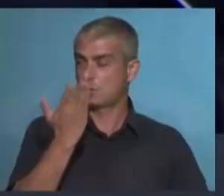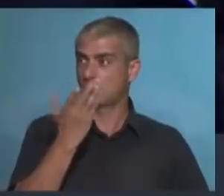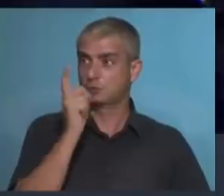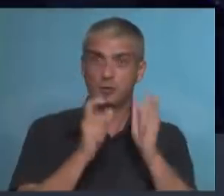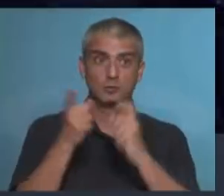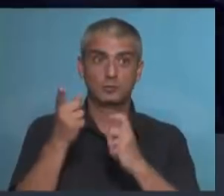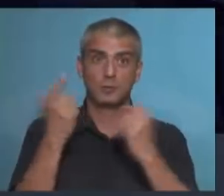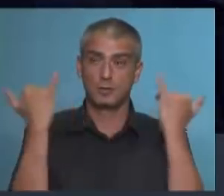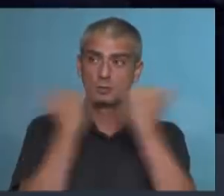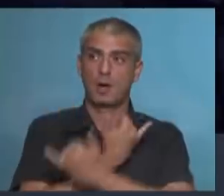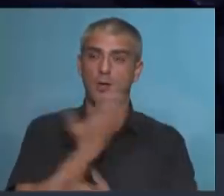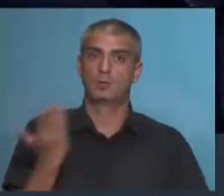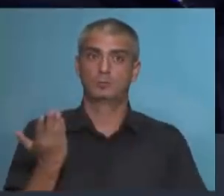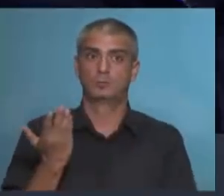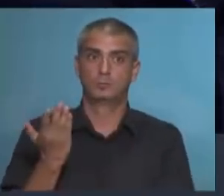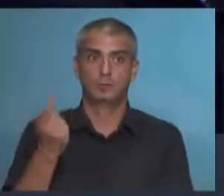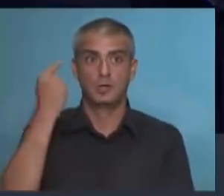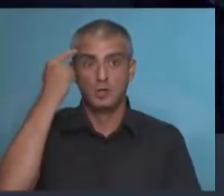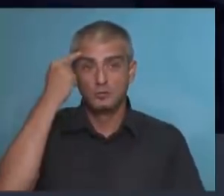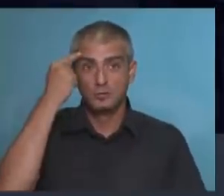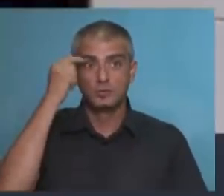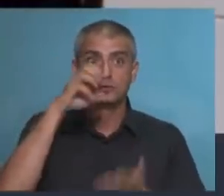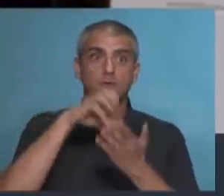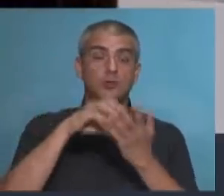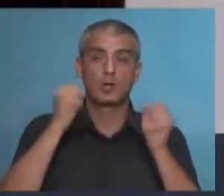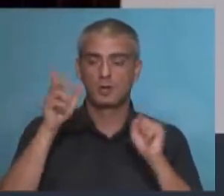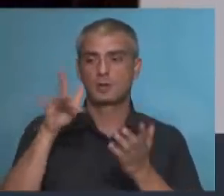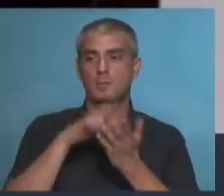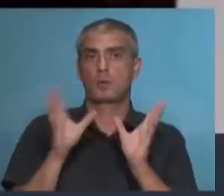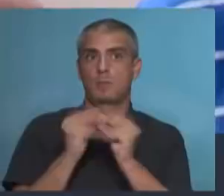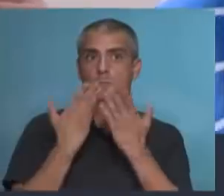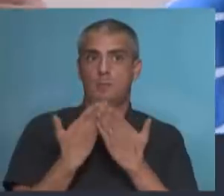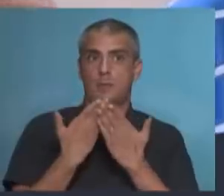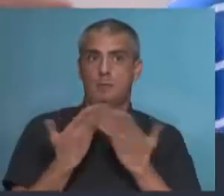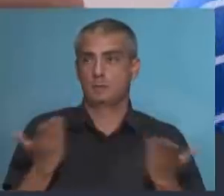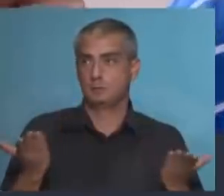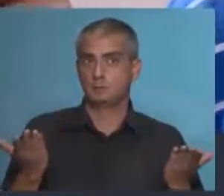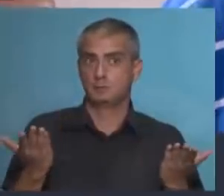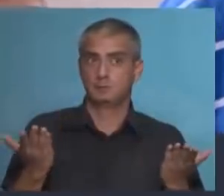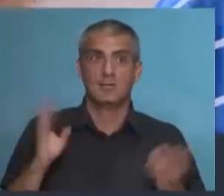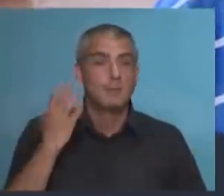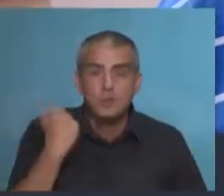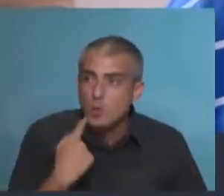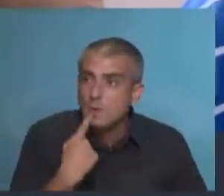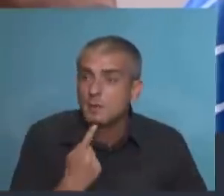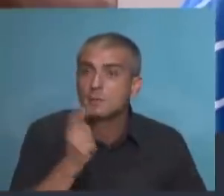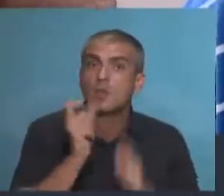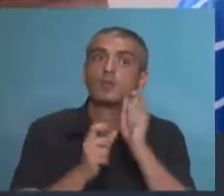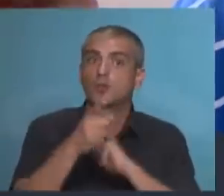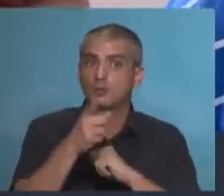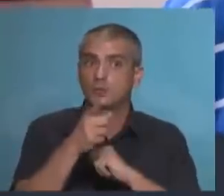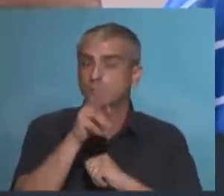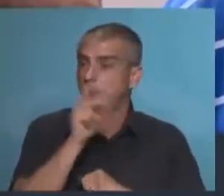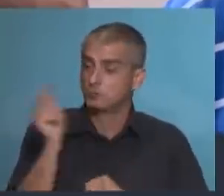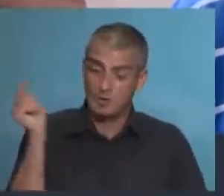שאנשים טעו וחשבו שיישוב חילוני זה מקום עם בתי כנסת. אם היו אומרים לתושבים שהם